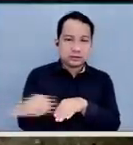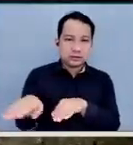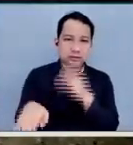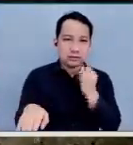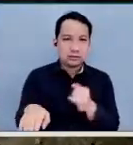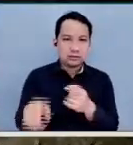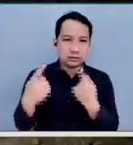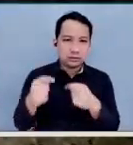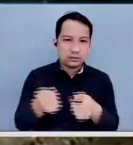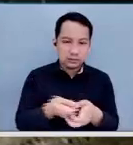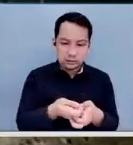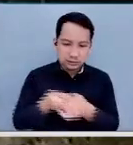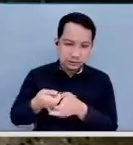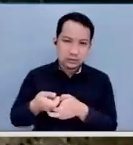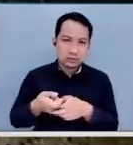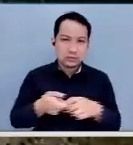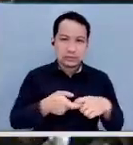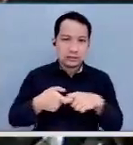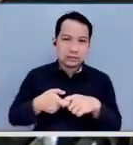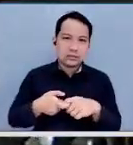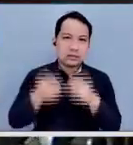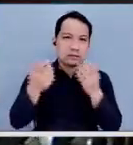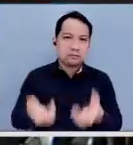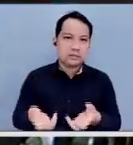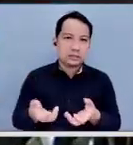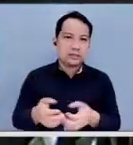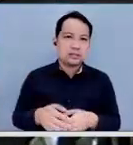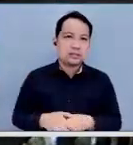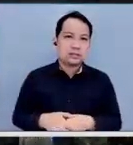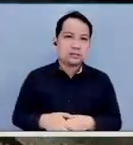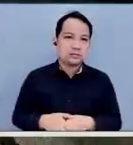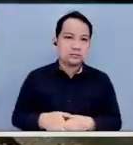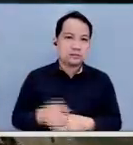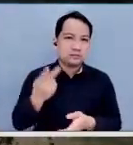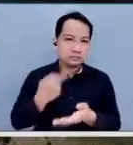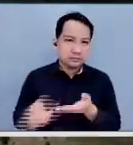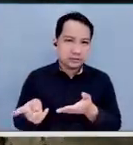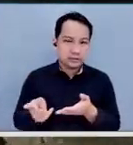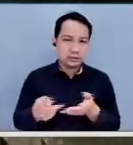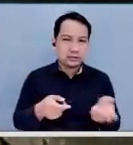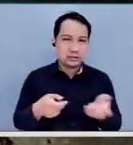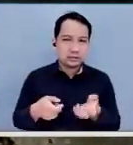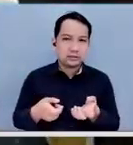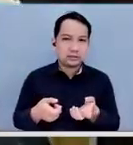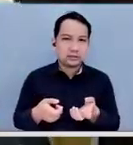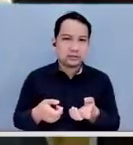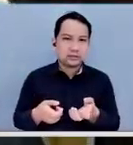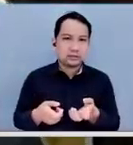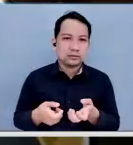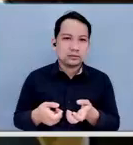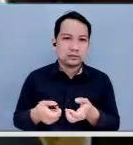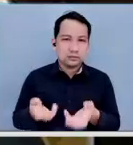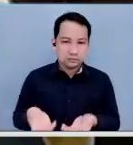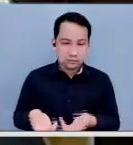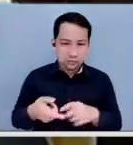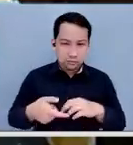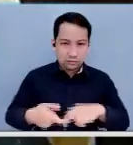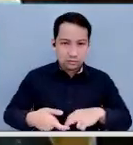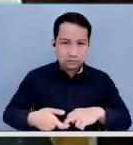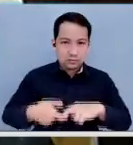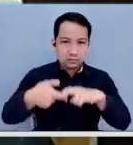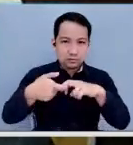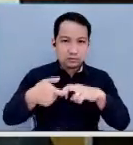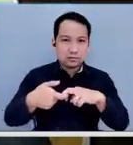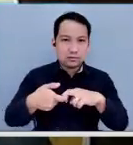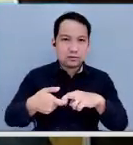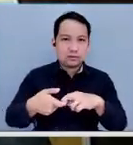ang truck sa kalsada, pero dahil sa bigat nito, bigo silang hilahin ito. Kaya isang forklift na ang ginamit na panghatak sa truck na kargado